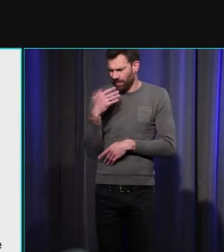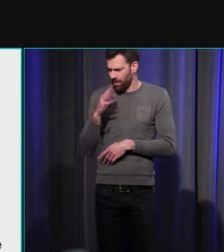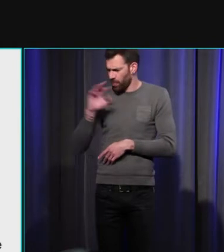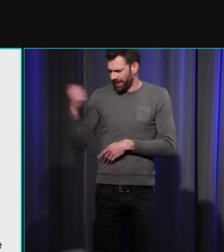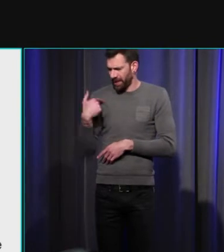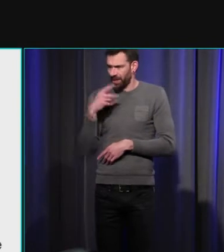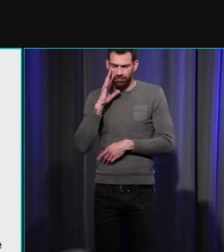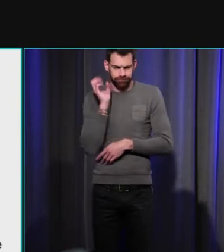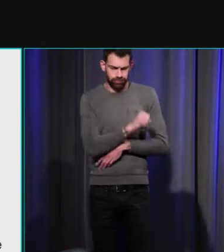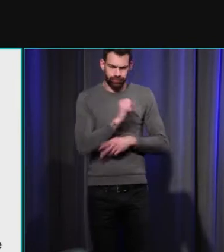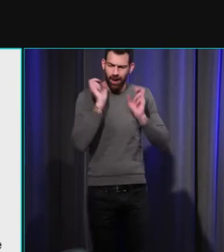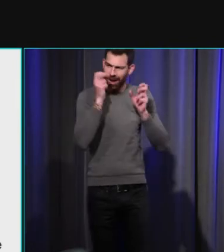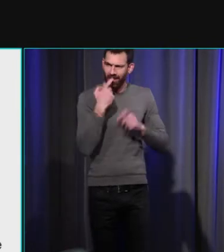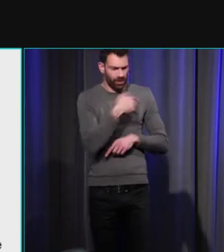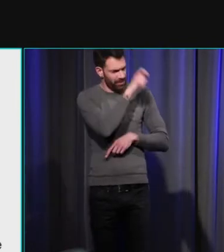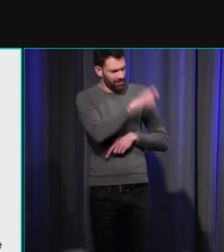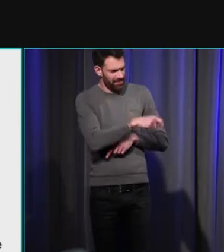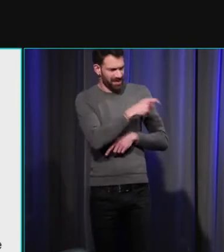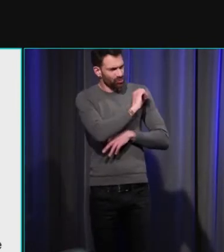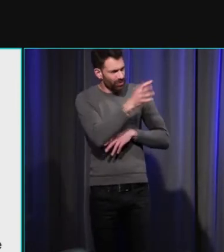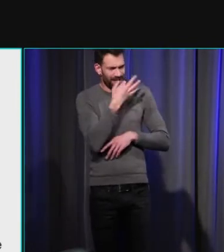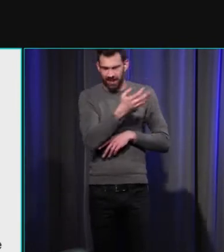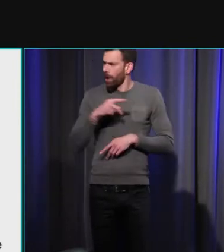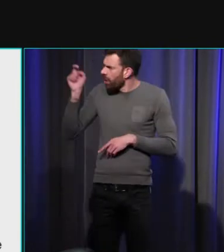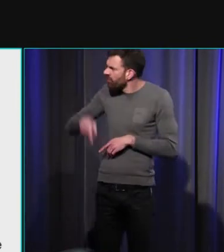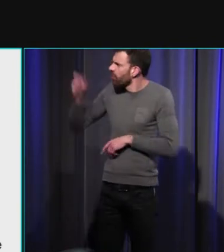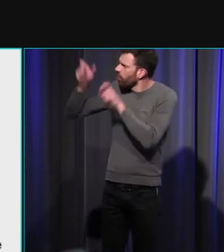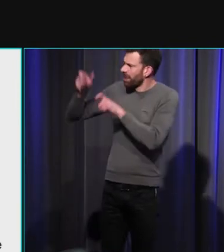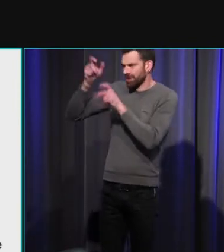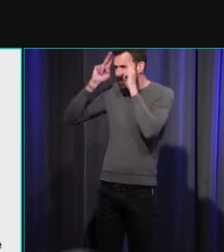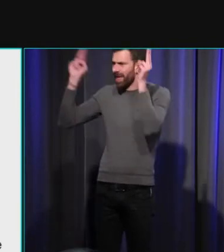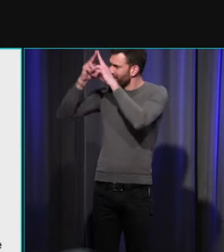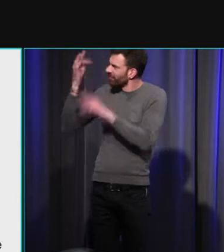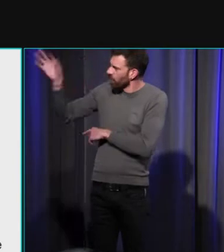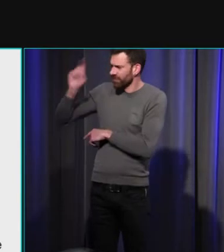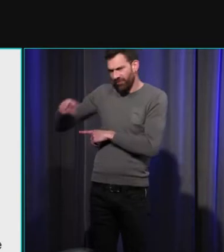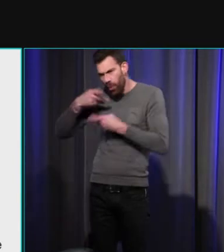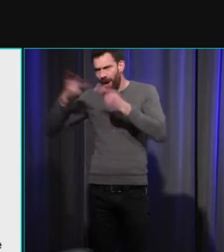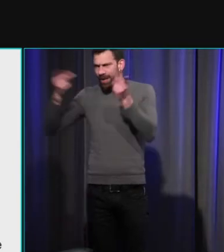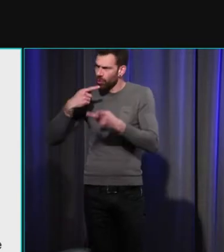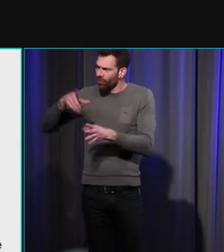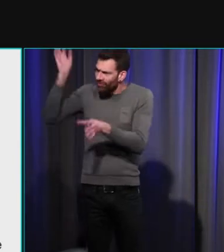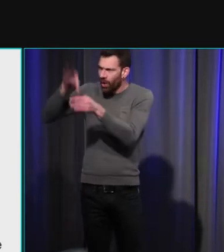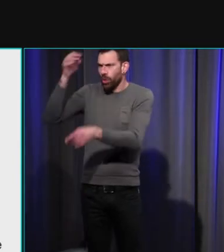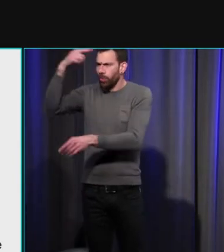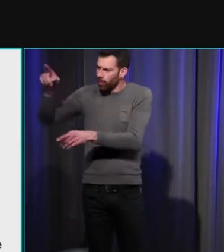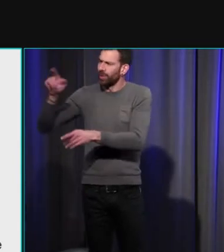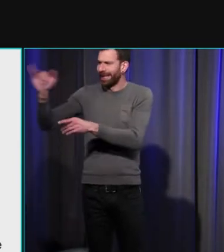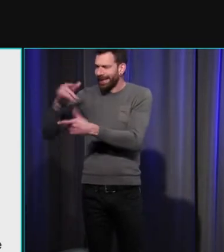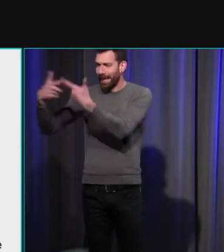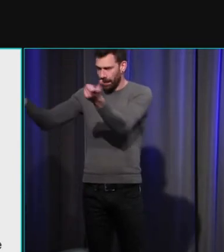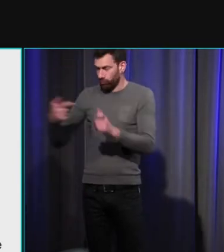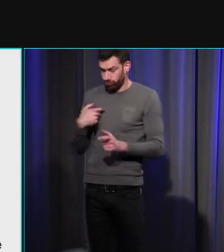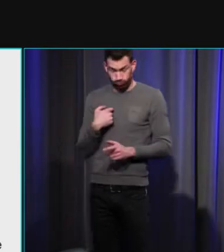agite faudrait que les évêques de france disent pour qu'il faut voter dimanche me suis dis attention là j'ai mon idée là dessus mais